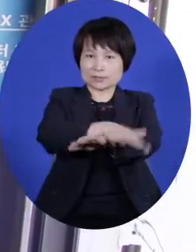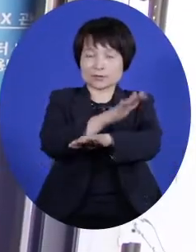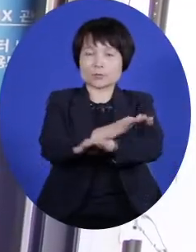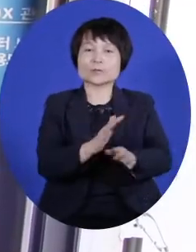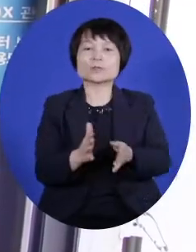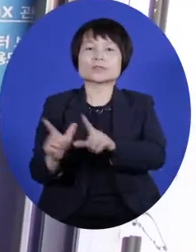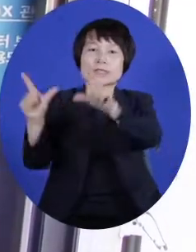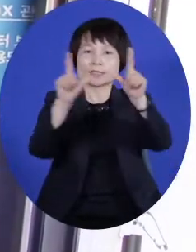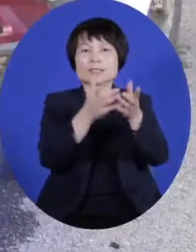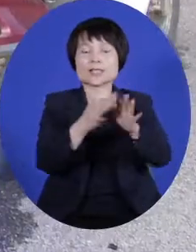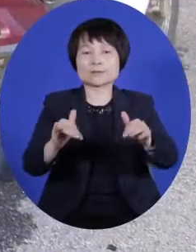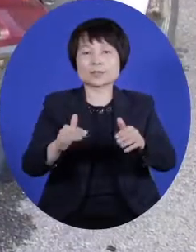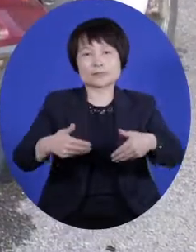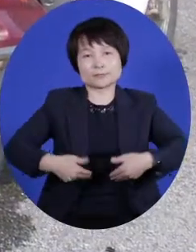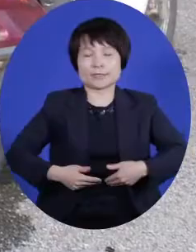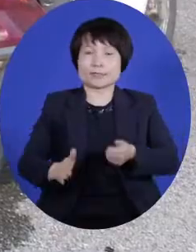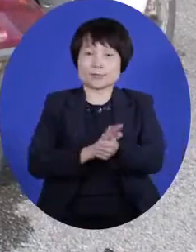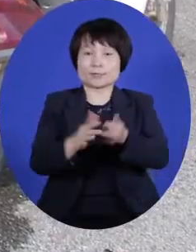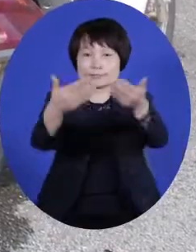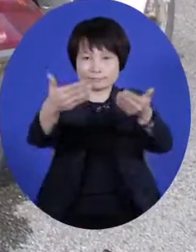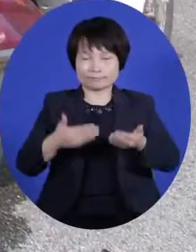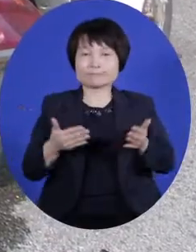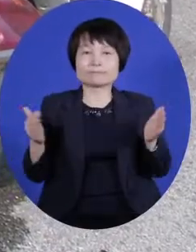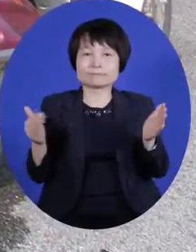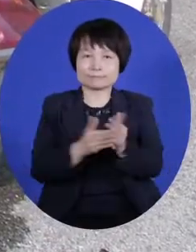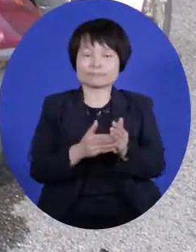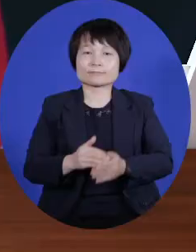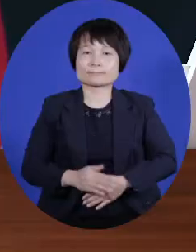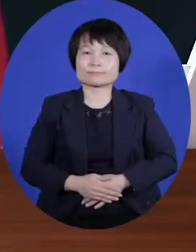농촌지역 주민들에게 필요한 서비스를 제공하고 있습니다.